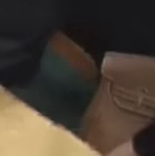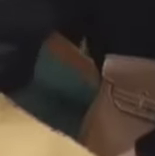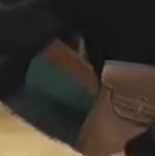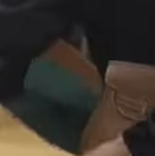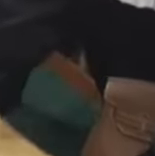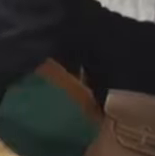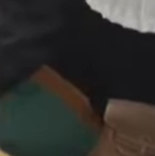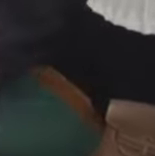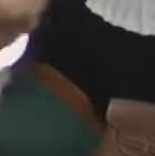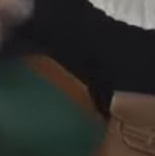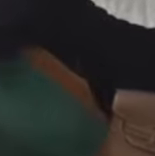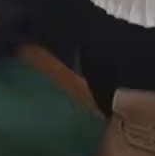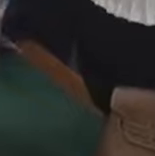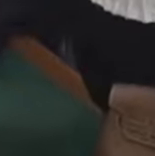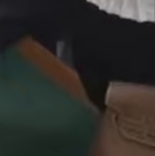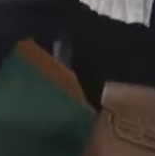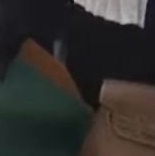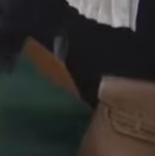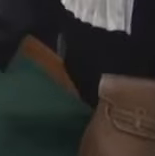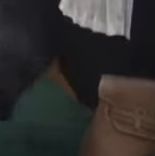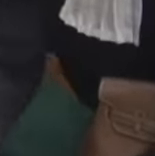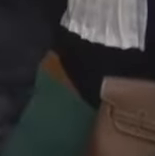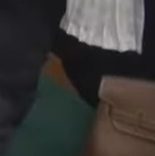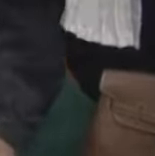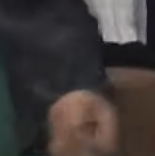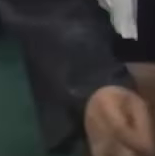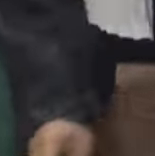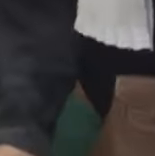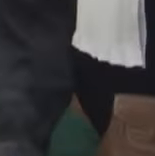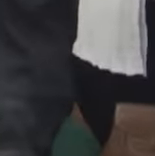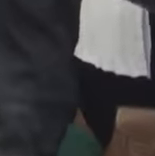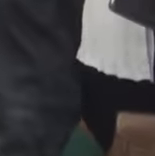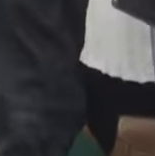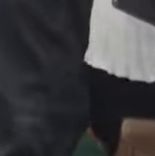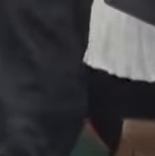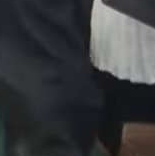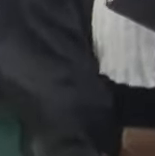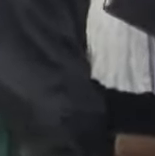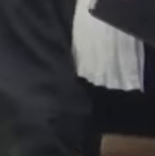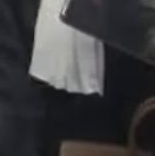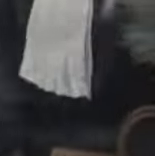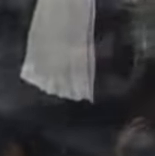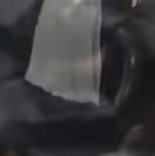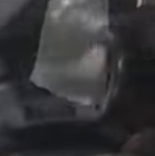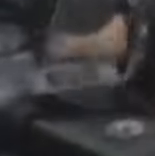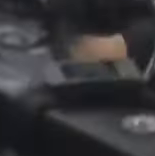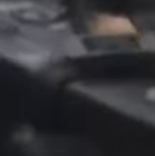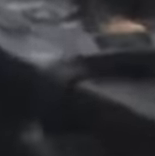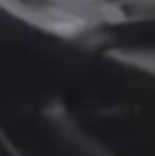juga. Saya tidak pernah ketemu dengan Danu. Ya, cukup ya. Itu. Ya, cukup ya. Banding katanya apa gimana, Pak? Kita banding. Ya.